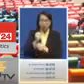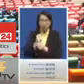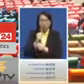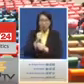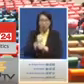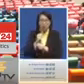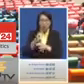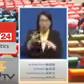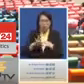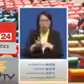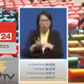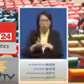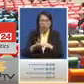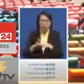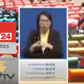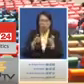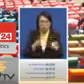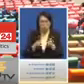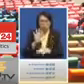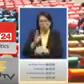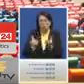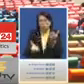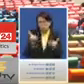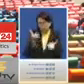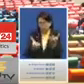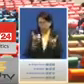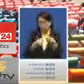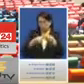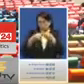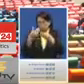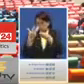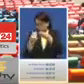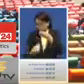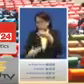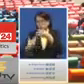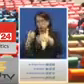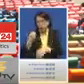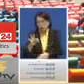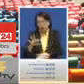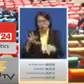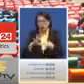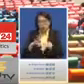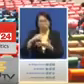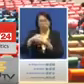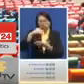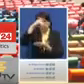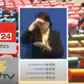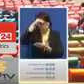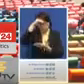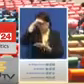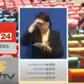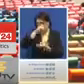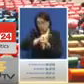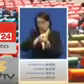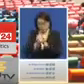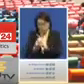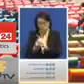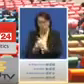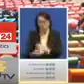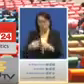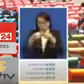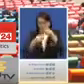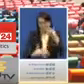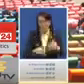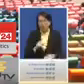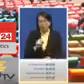ทรกแซงกระบวนการยุติธรรมอีก19ฉบับออกเพื่อปฏิรูปการศึกษา21ฉบับออกเพื่อแ